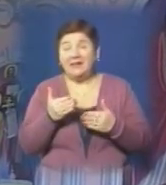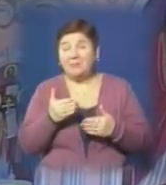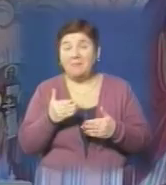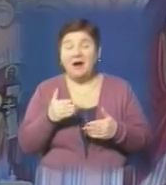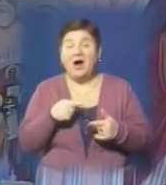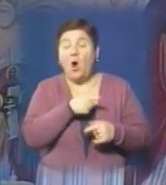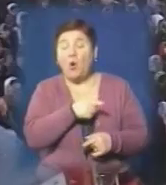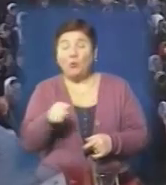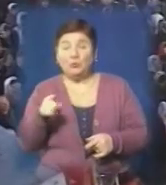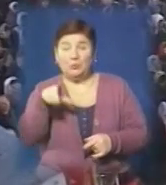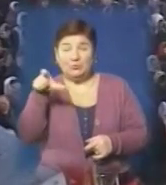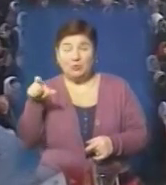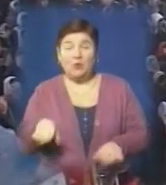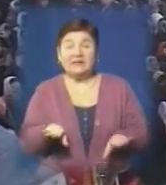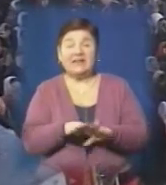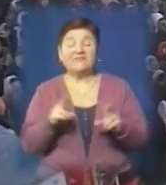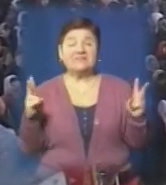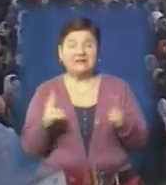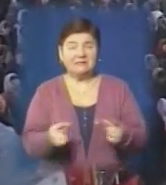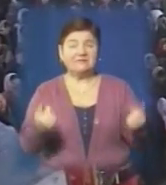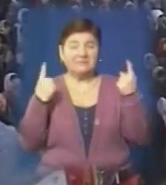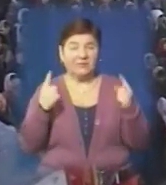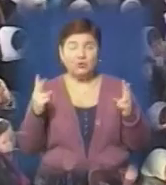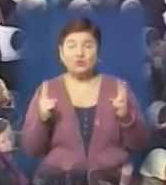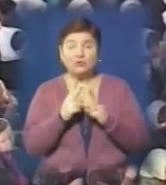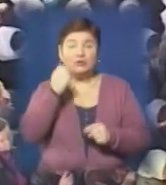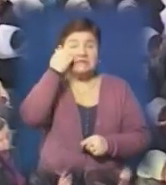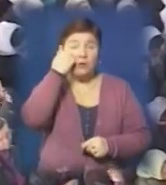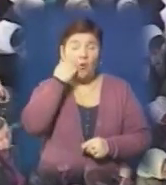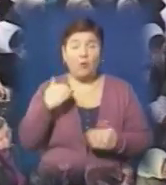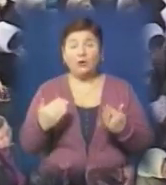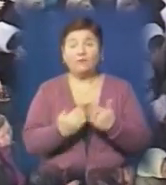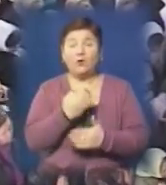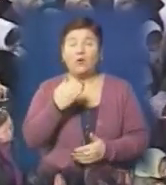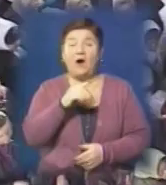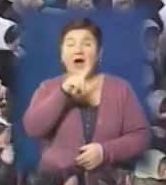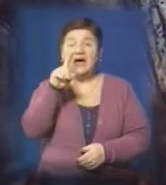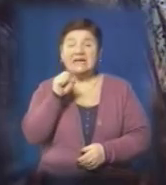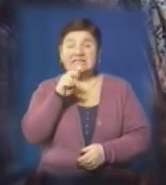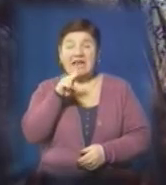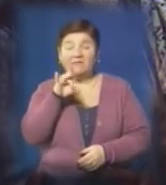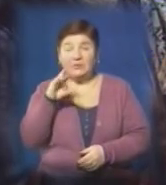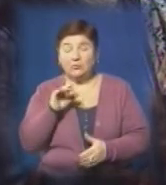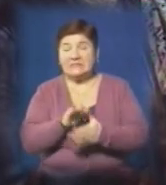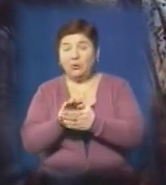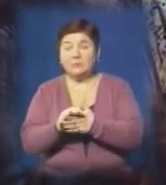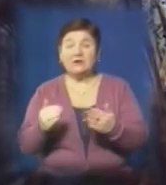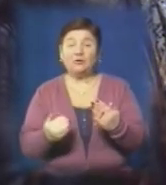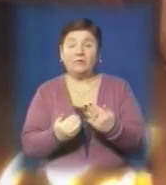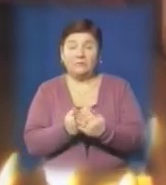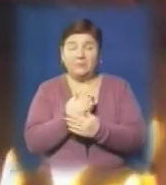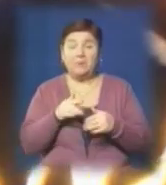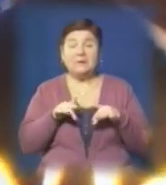людського. Таким чином, Стрітення вважається знаковою зустрічю Старого та Нового Завіту і знайомством людства із новим